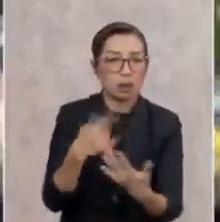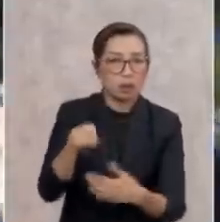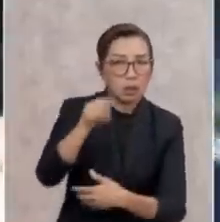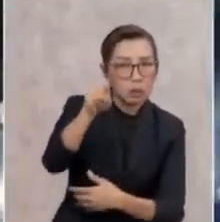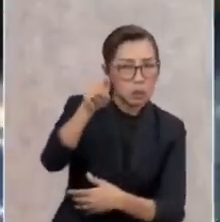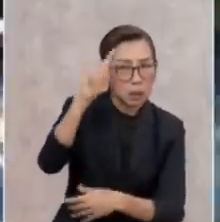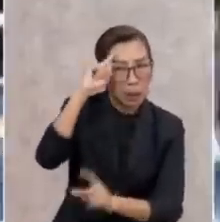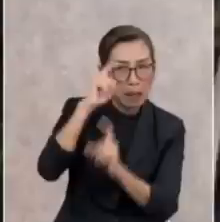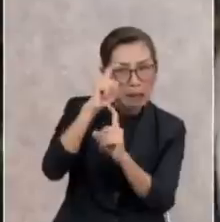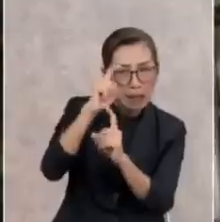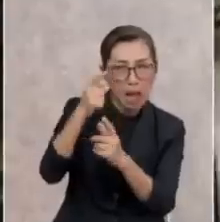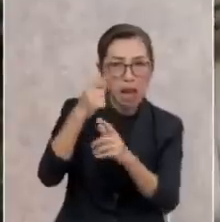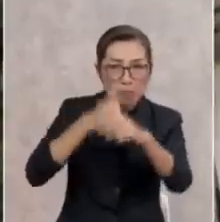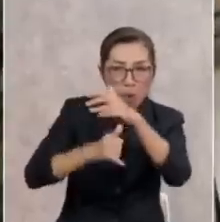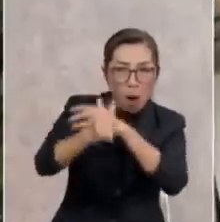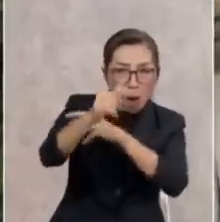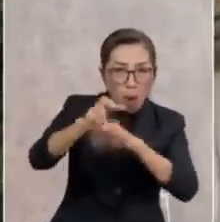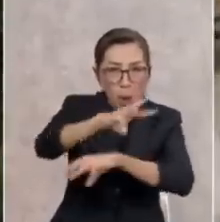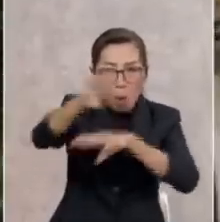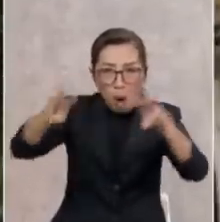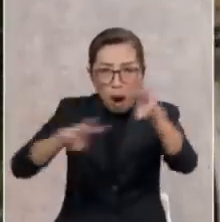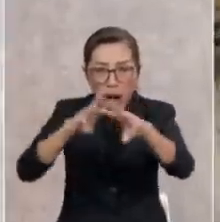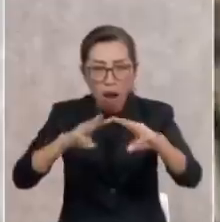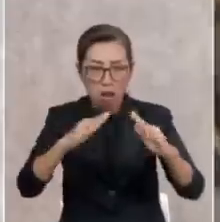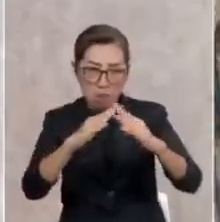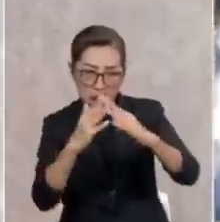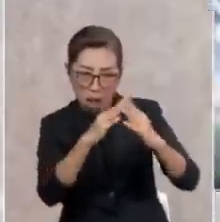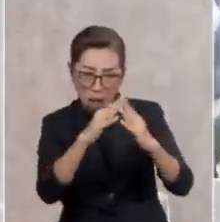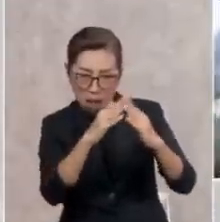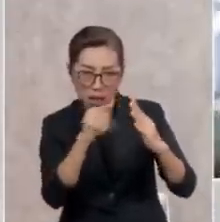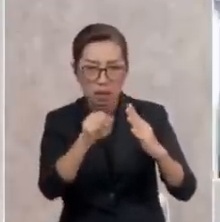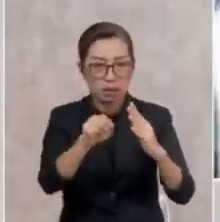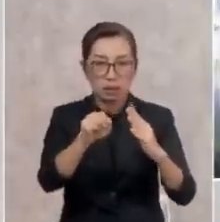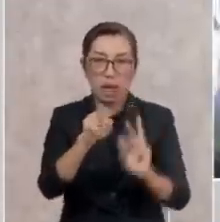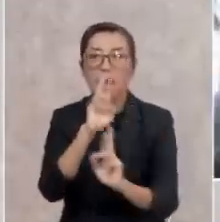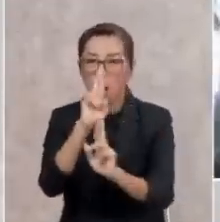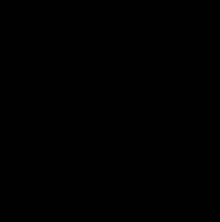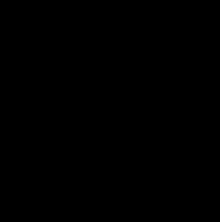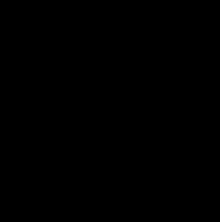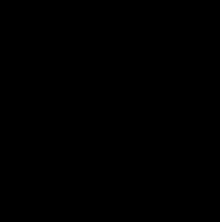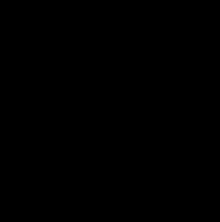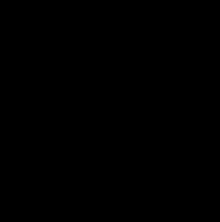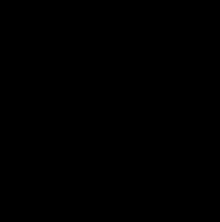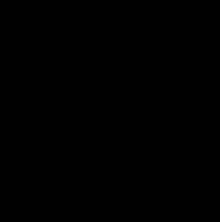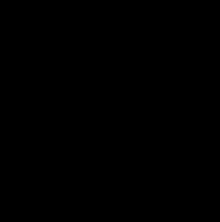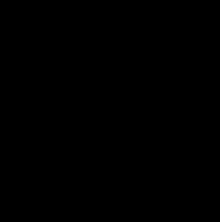เสี่ยงที่โล่งแจ้งอาคารที่ไม่มั่นคงแข็งแรงก็ต้องระมัดระวังกันด้วยนะ